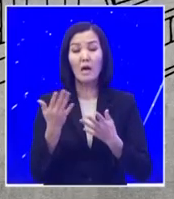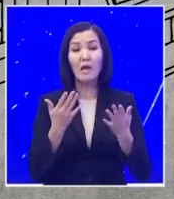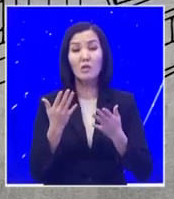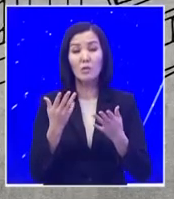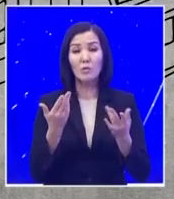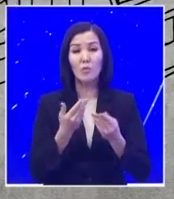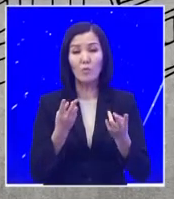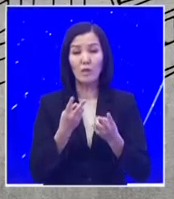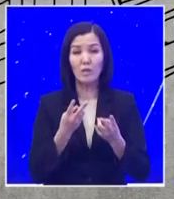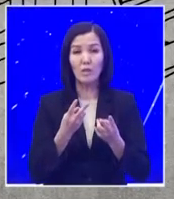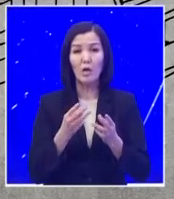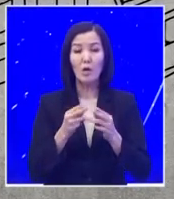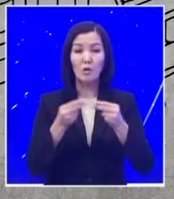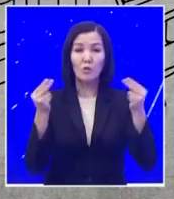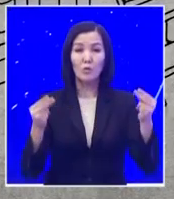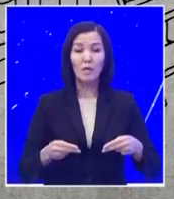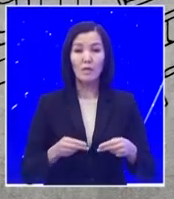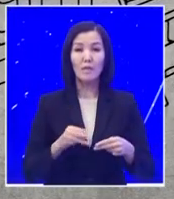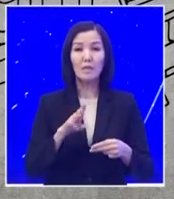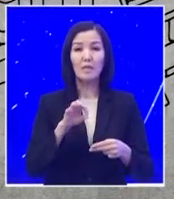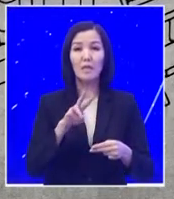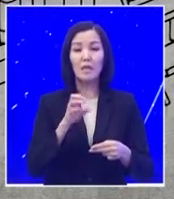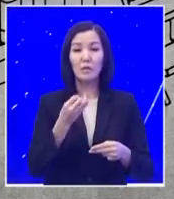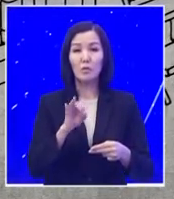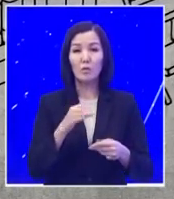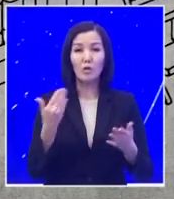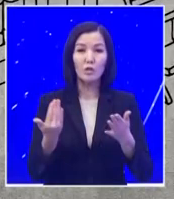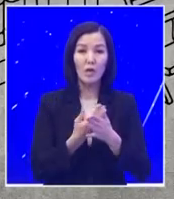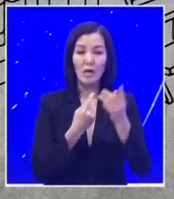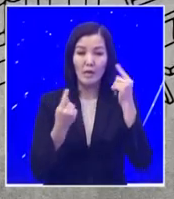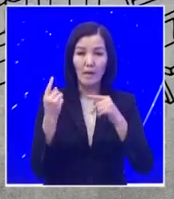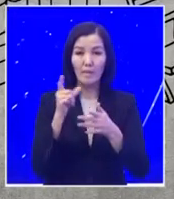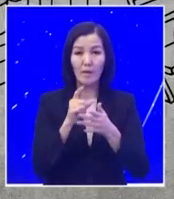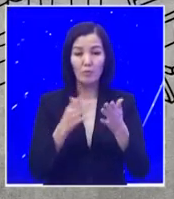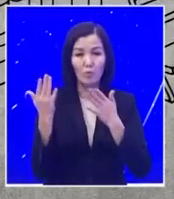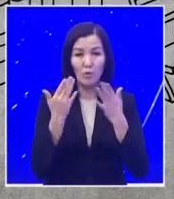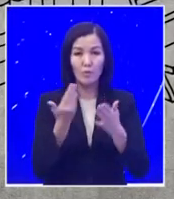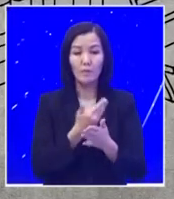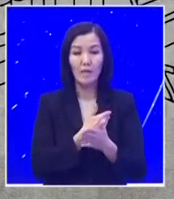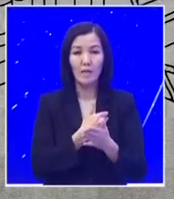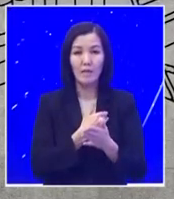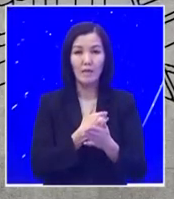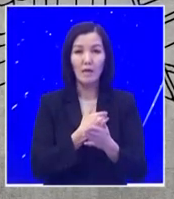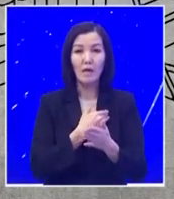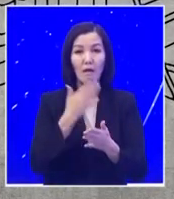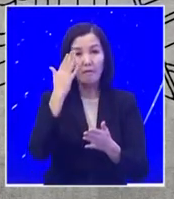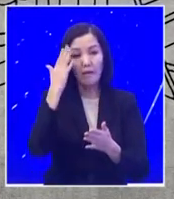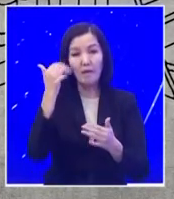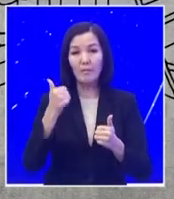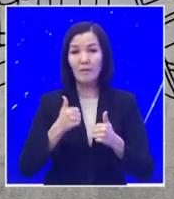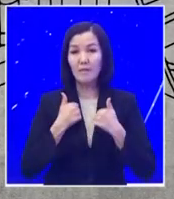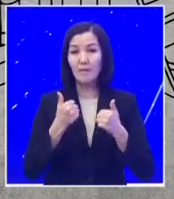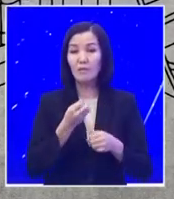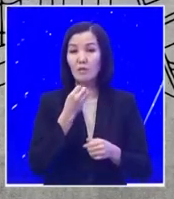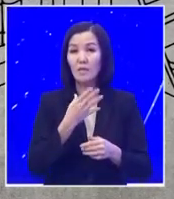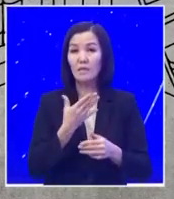деді. Ол журналда Толстойдың жаңа романы басылыпты. Соны оқымақ едім, деді Абай. Білмек, талабыңыз жақсы екен,